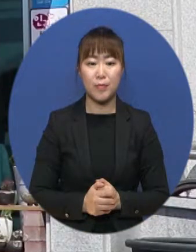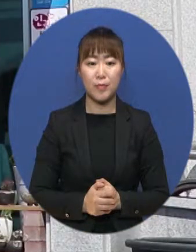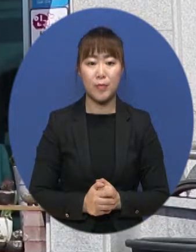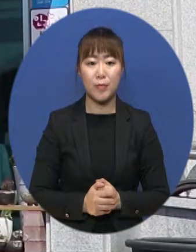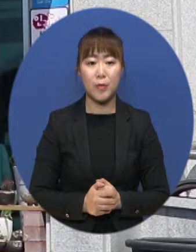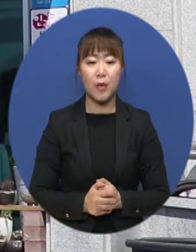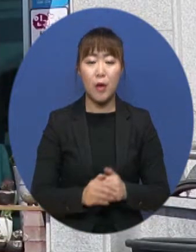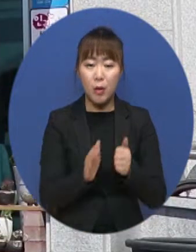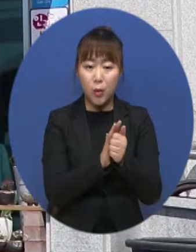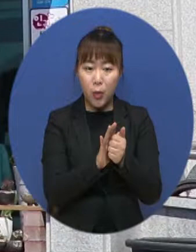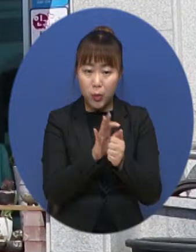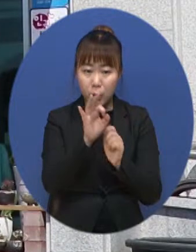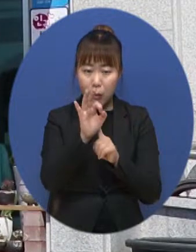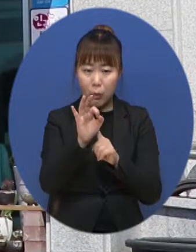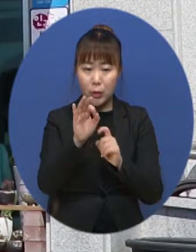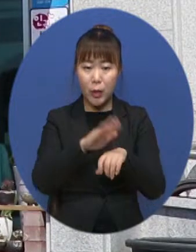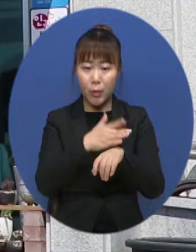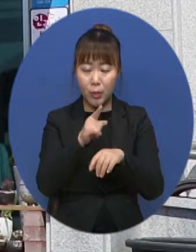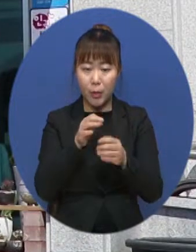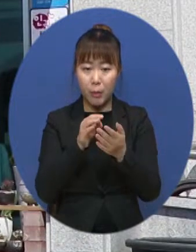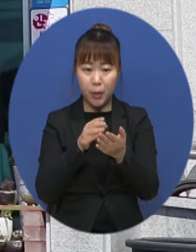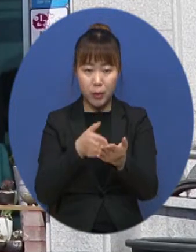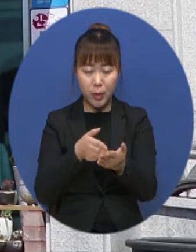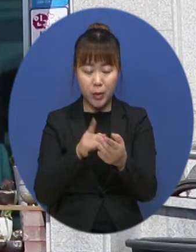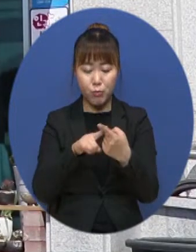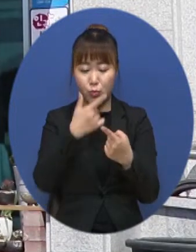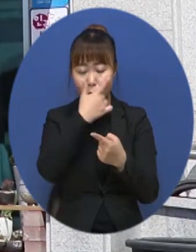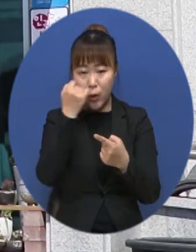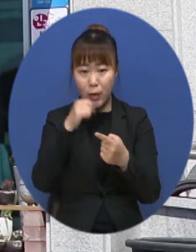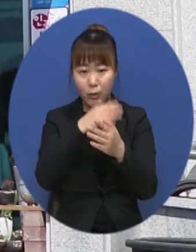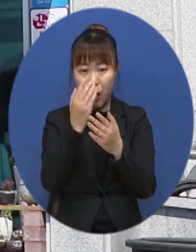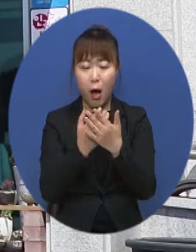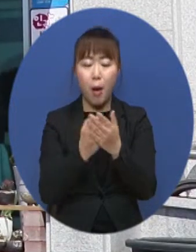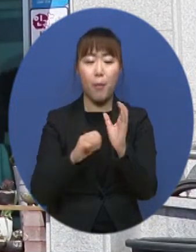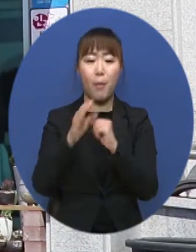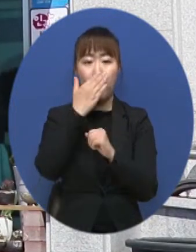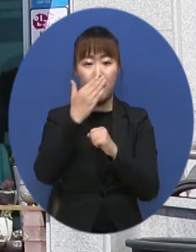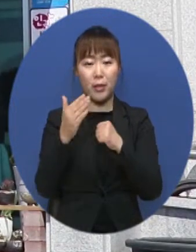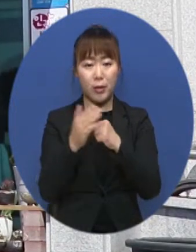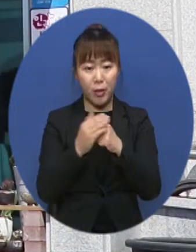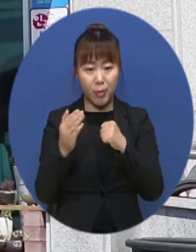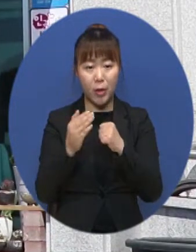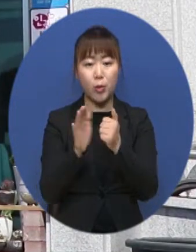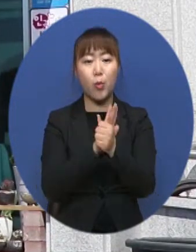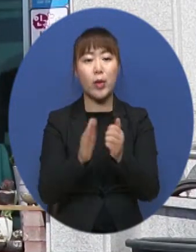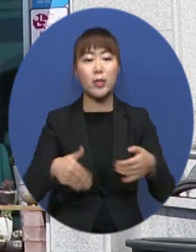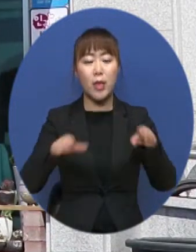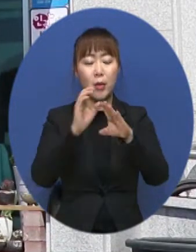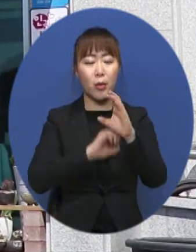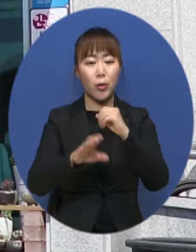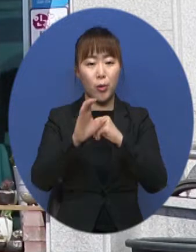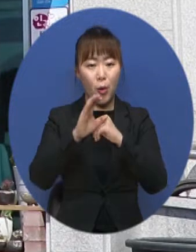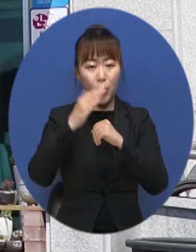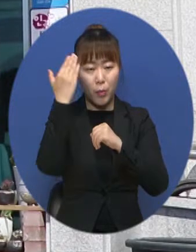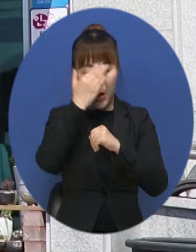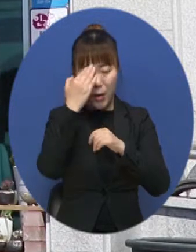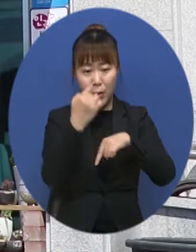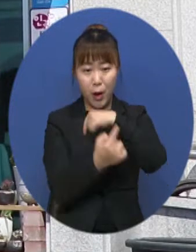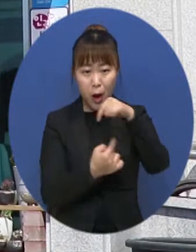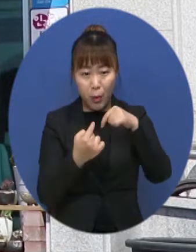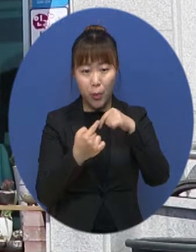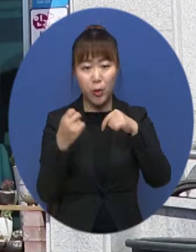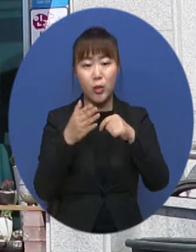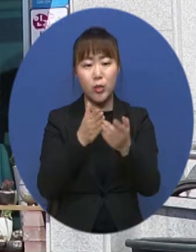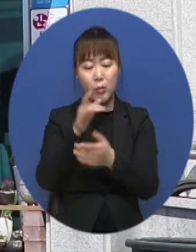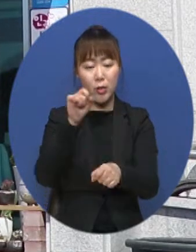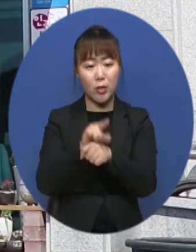요양숙박 부당 청구 방지 등 운영의 미흡함을 보완할 수 있는 이번 교육을 통해 요양시설의 운영이 보다 더 투명하고 전문성이 강화될